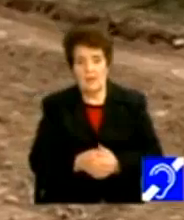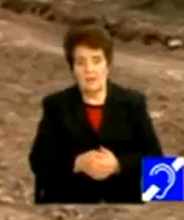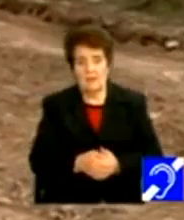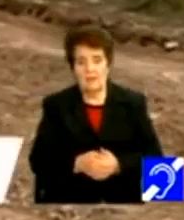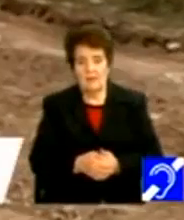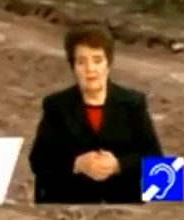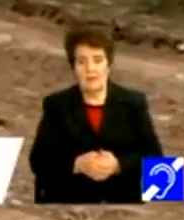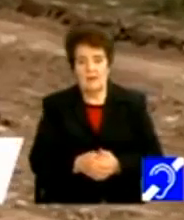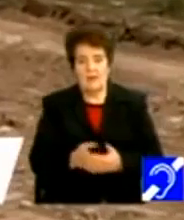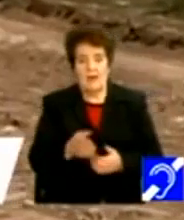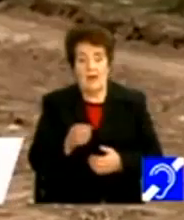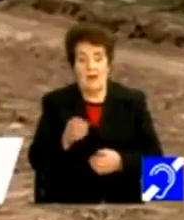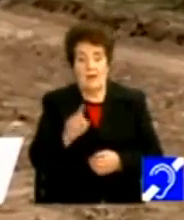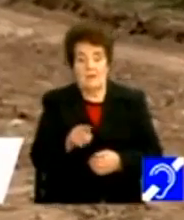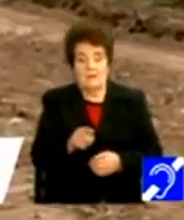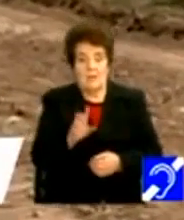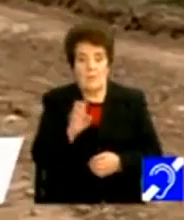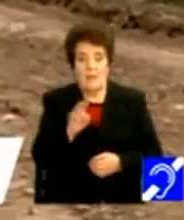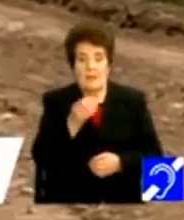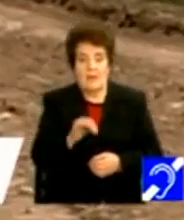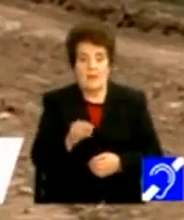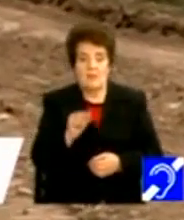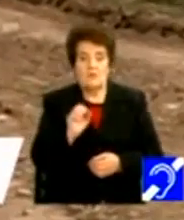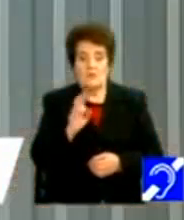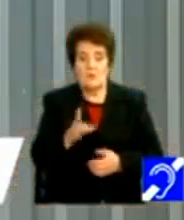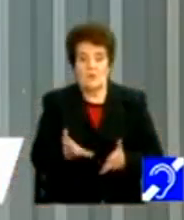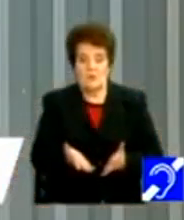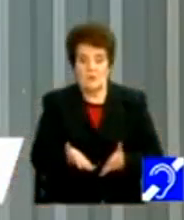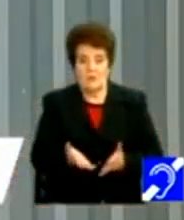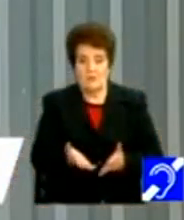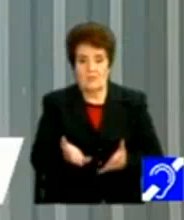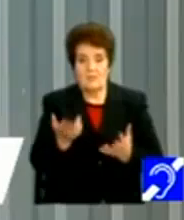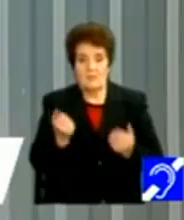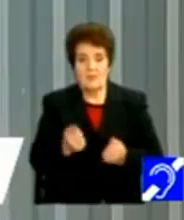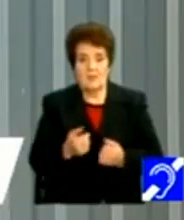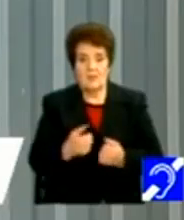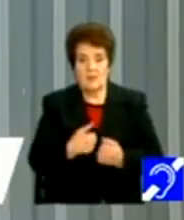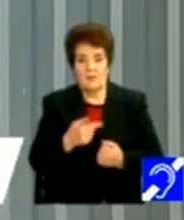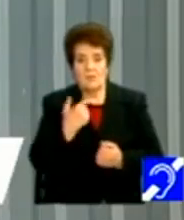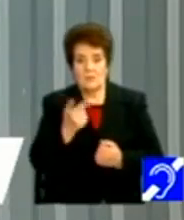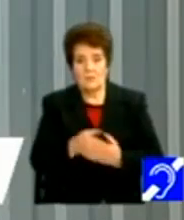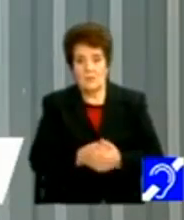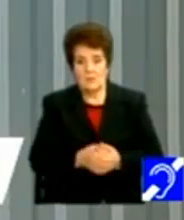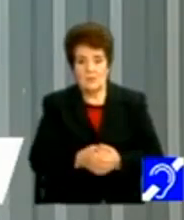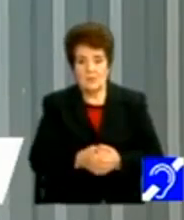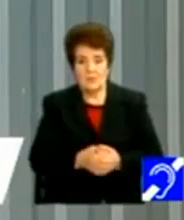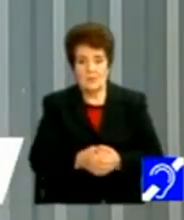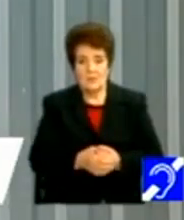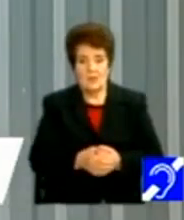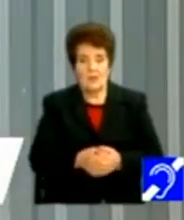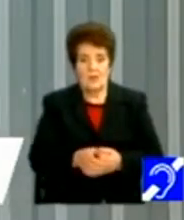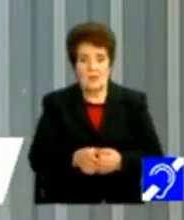lei, asta e bătaie joc. Vreau aleși, da, dar eu v-am spus că nu mă duc la